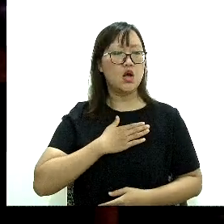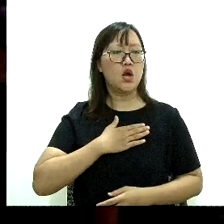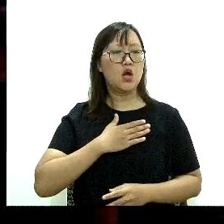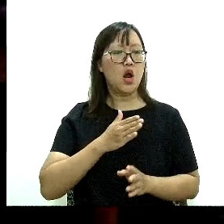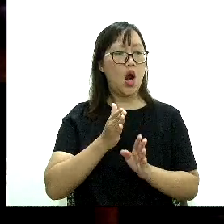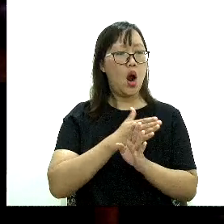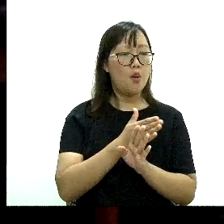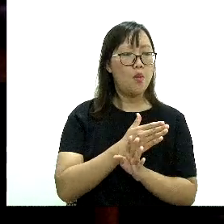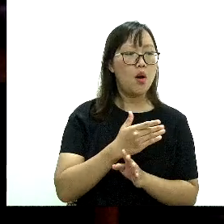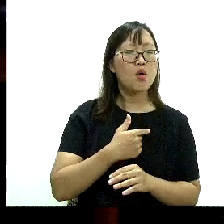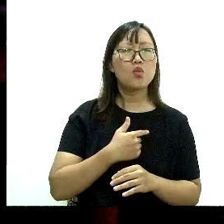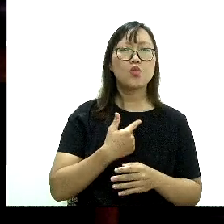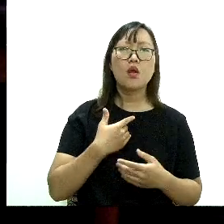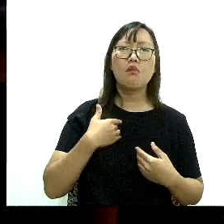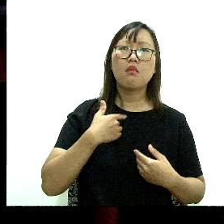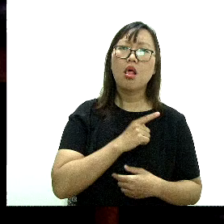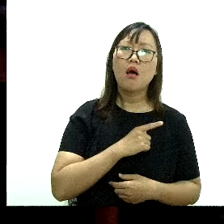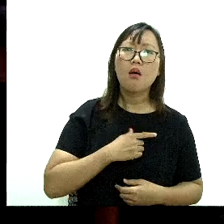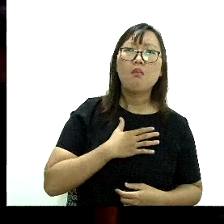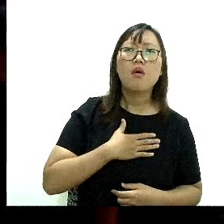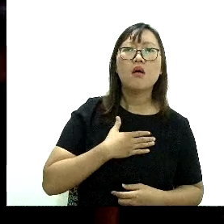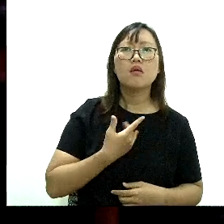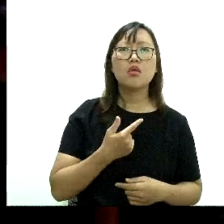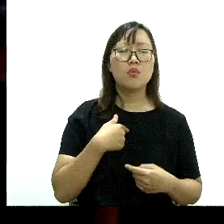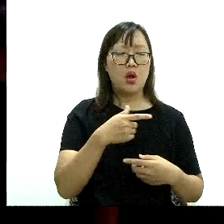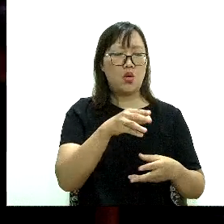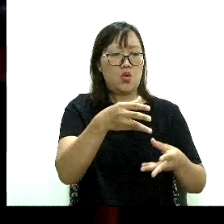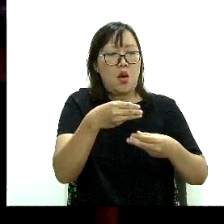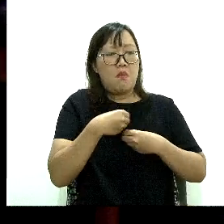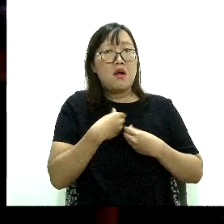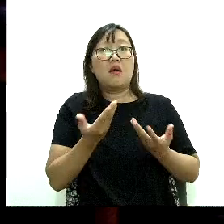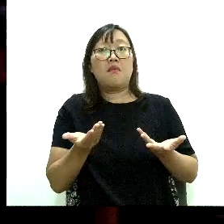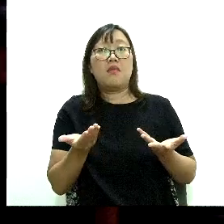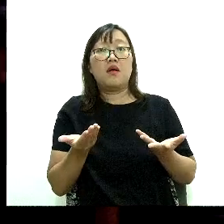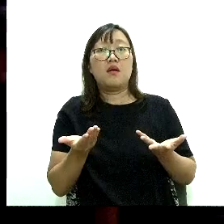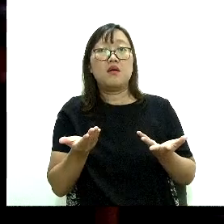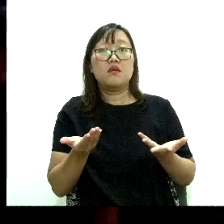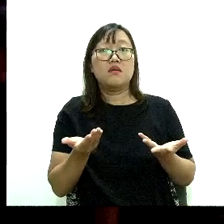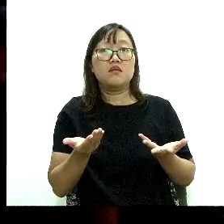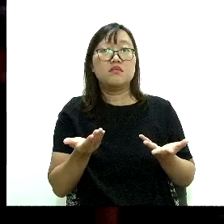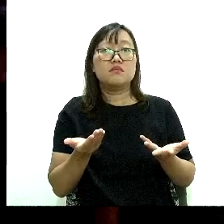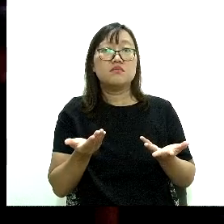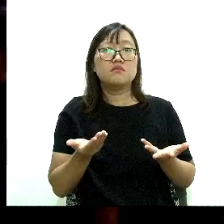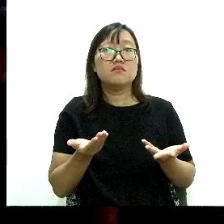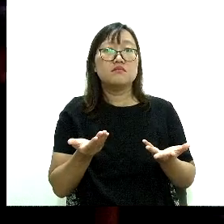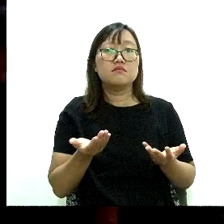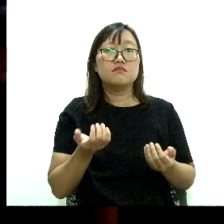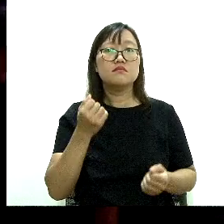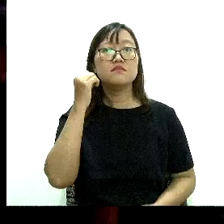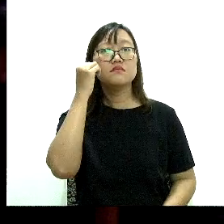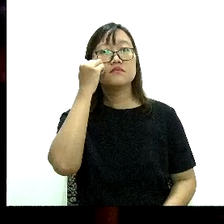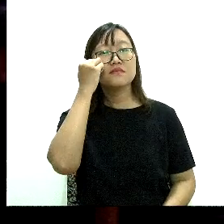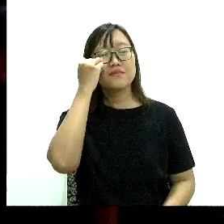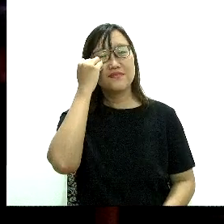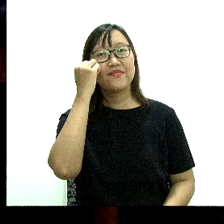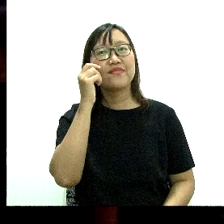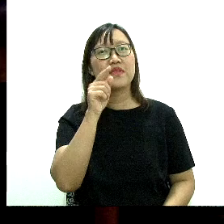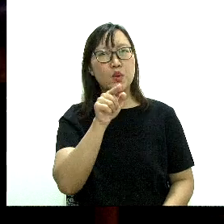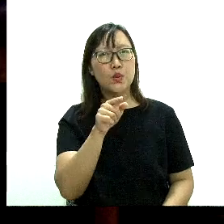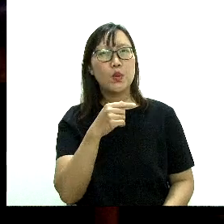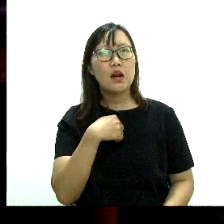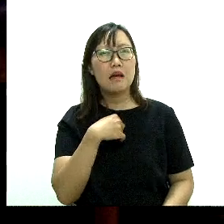Coba, apa jasa orang itu? Apa sejarahnya? Itulah deretan pertanyaan